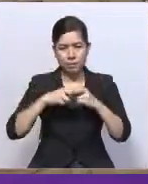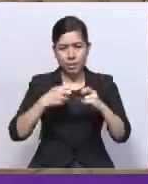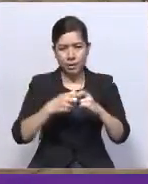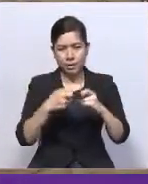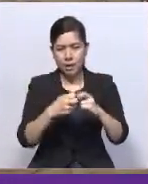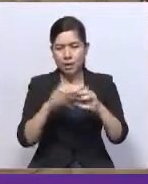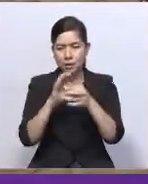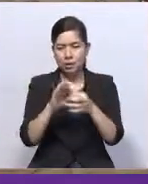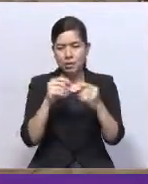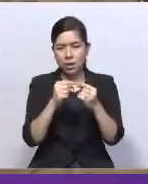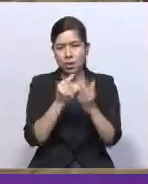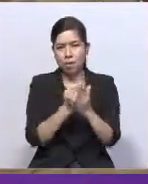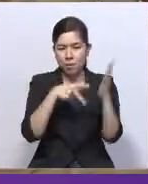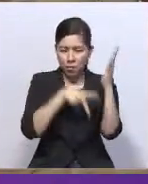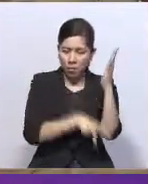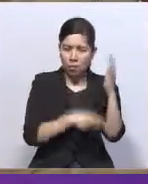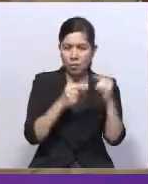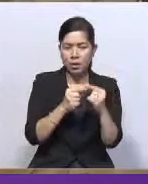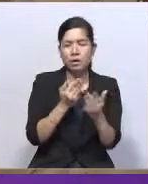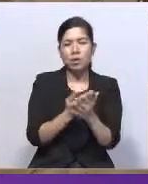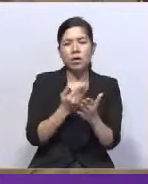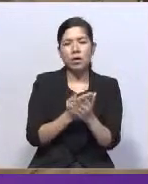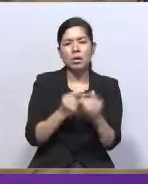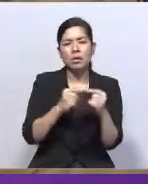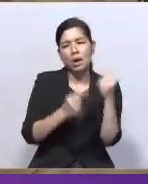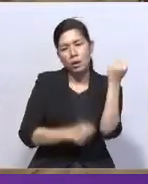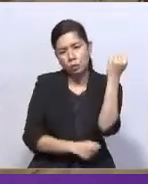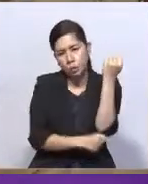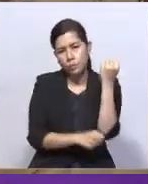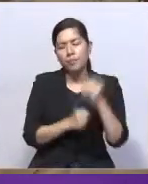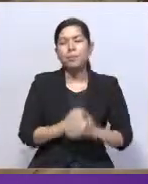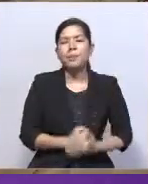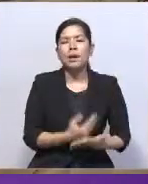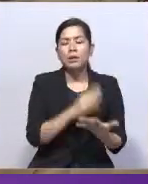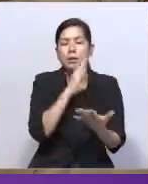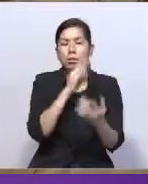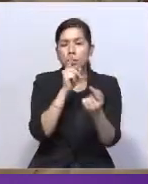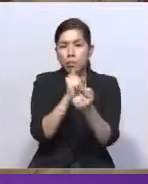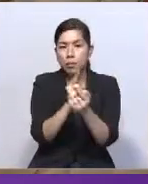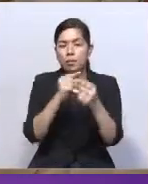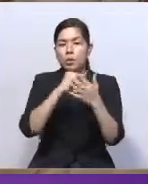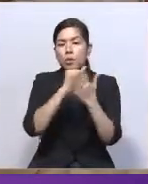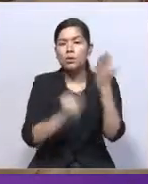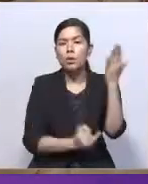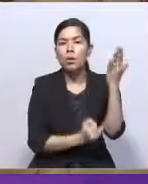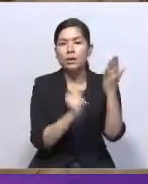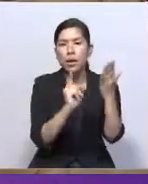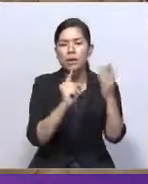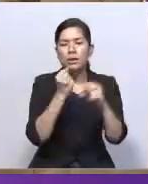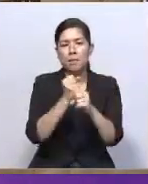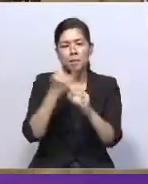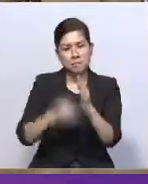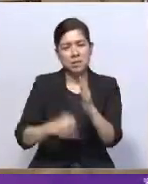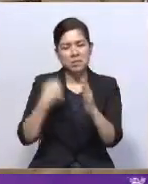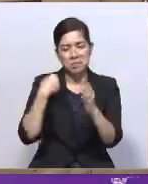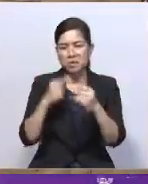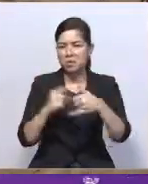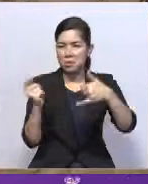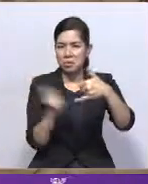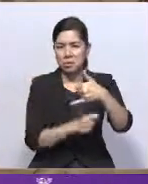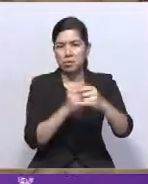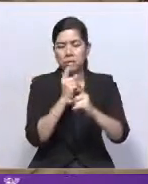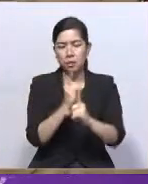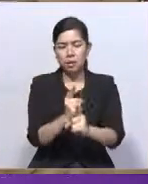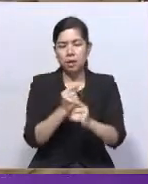ำเนินการไปแล้วนะครับและเมื่อจังหวัดไหนที่มีข้อมูลและพบการกระทำผิดเนี่ยจริงจังแน่นอนครับจะต้องลงโทษจ